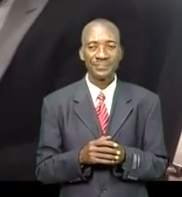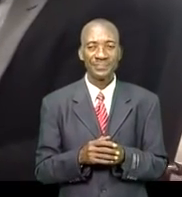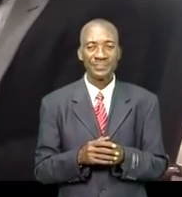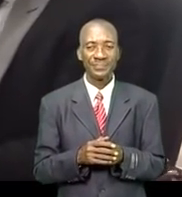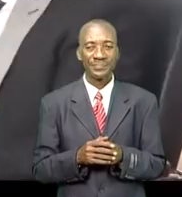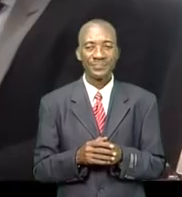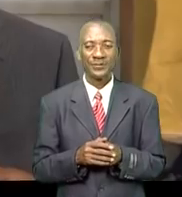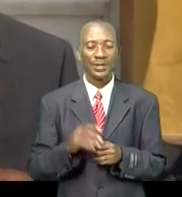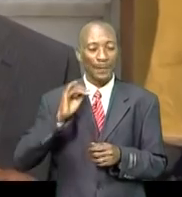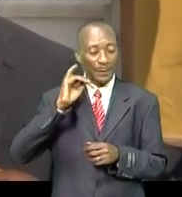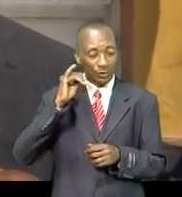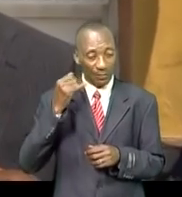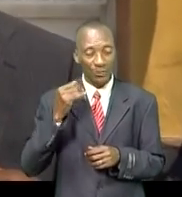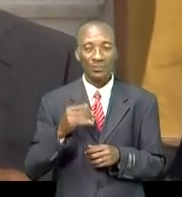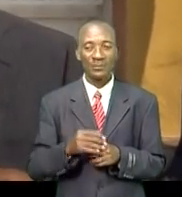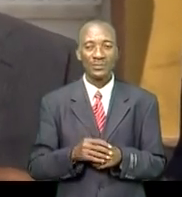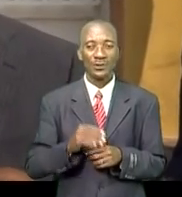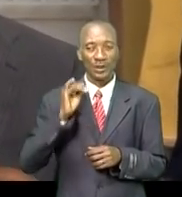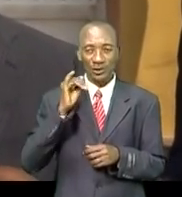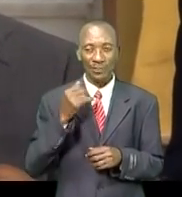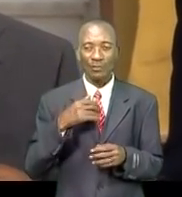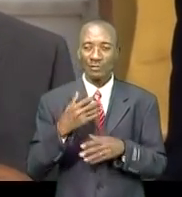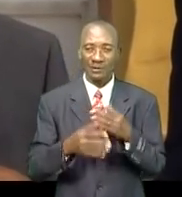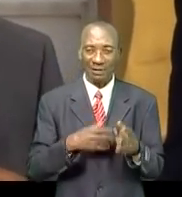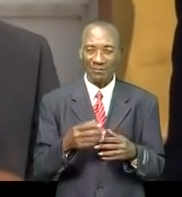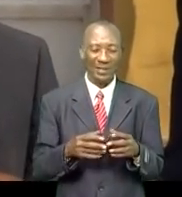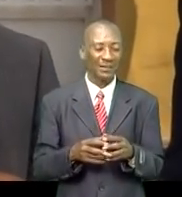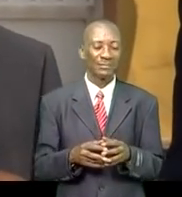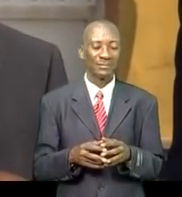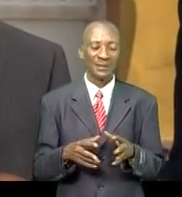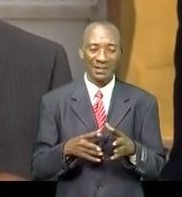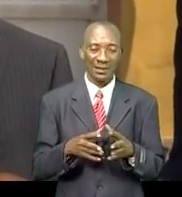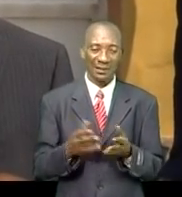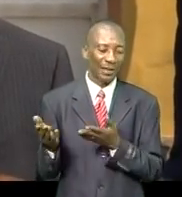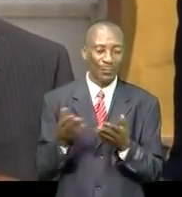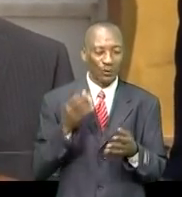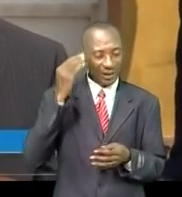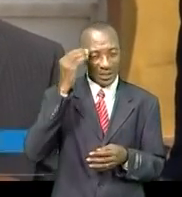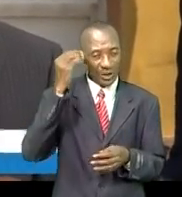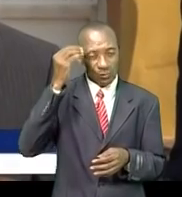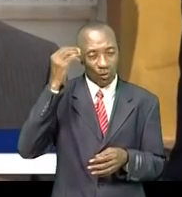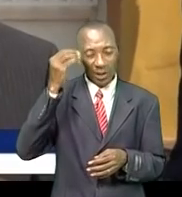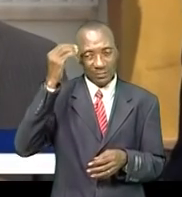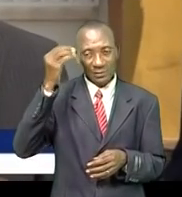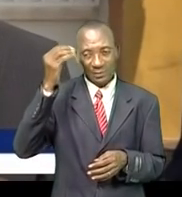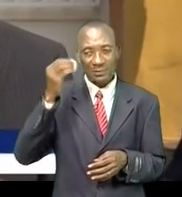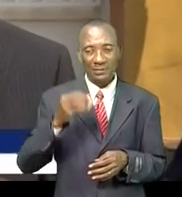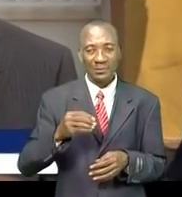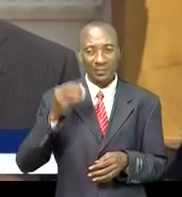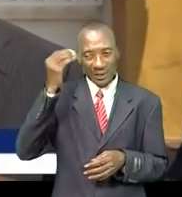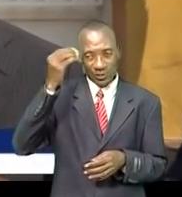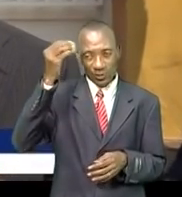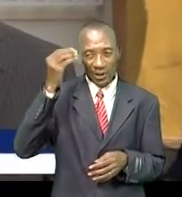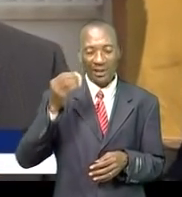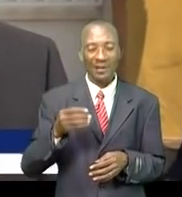Japon a travaillé depuis 2003, consécutivement, octroie une sorte de l'aide alimentaire.